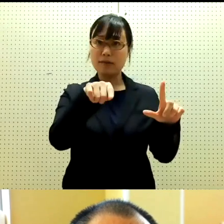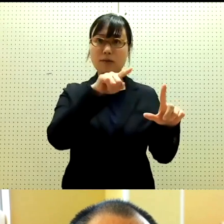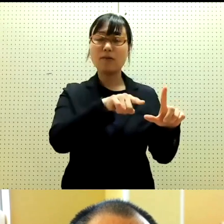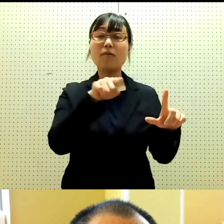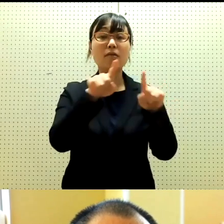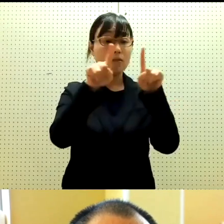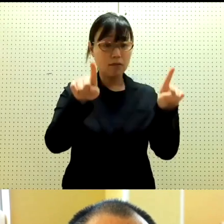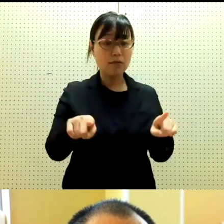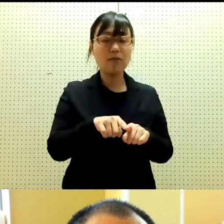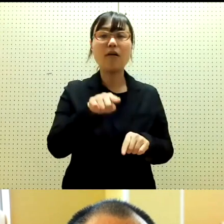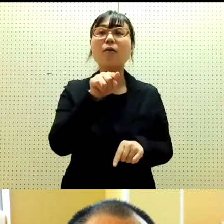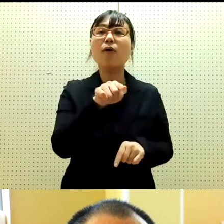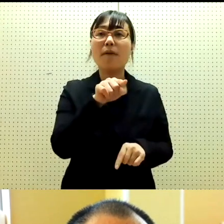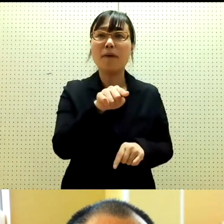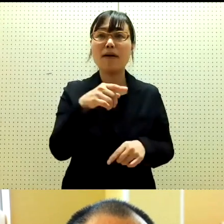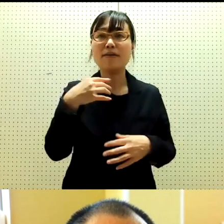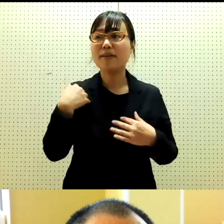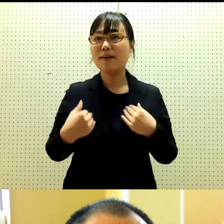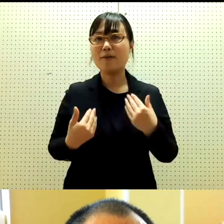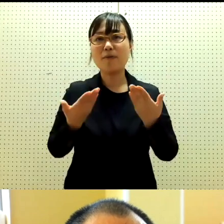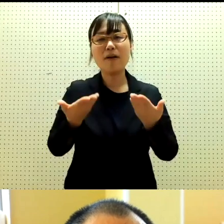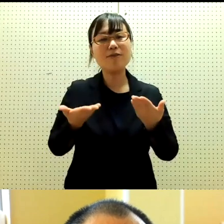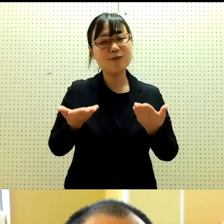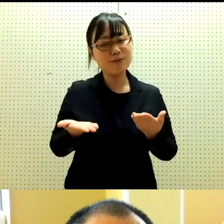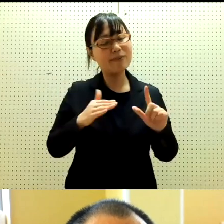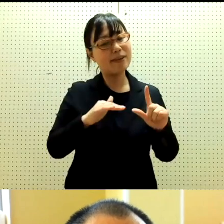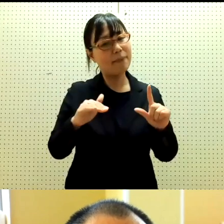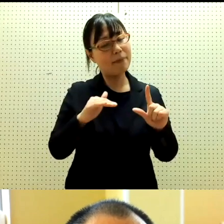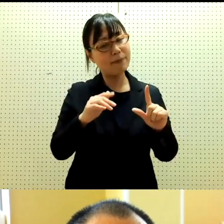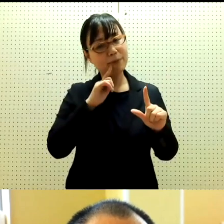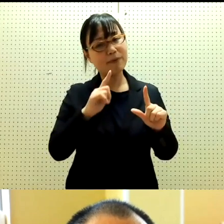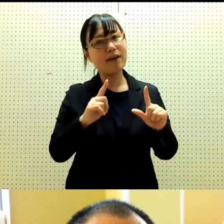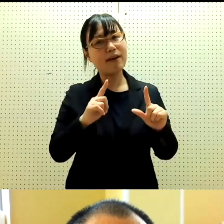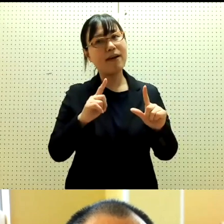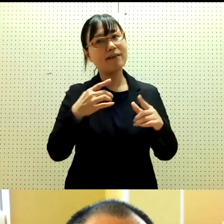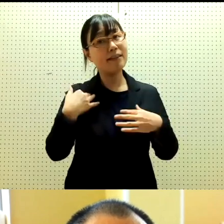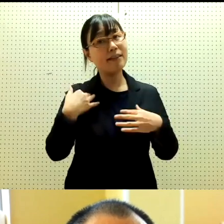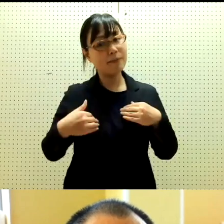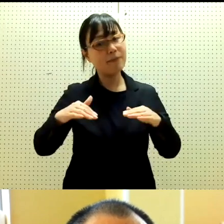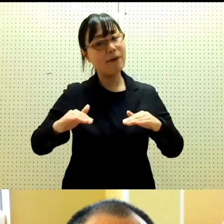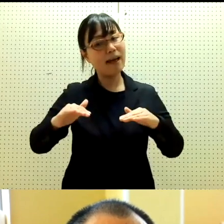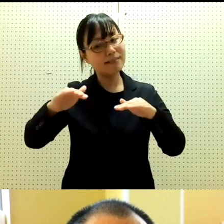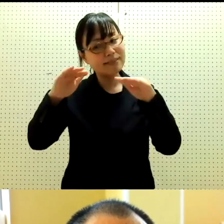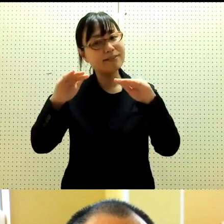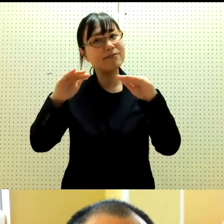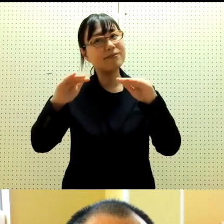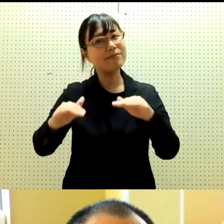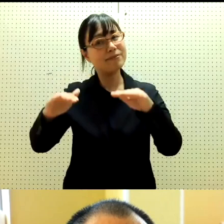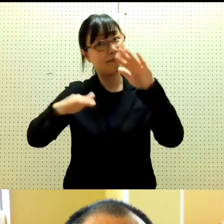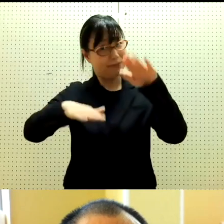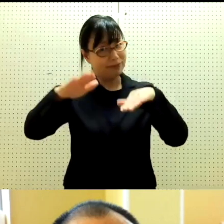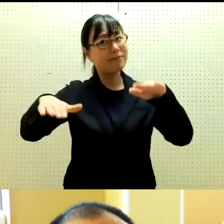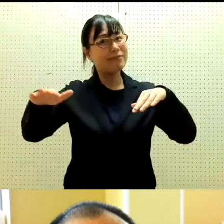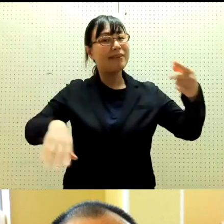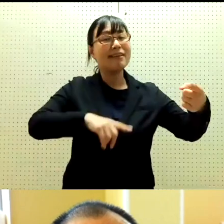その学習レベルというか、その生徒の発達段階に合わせて、仕様